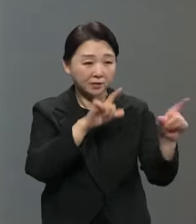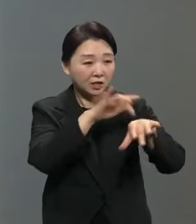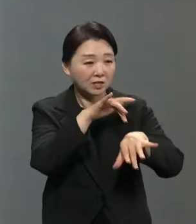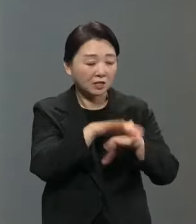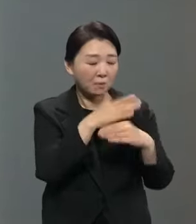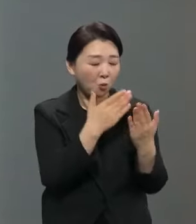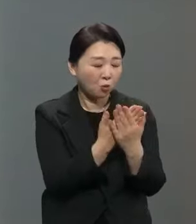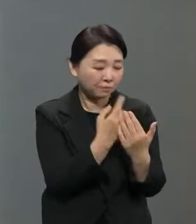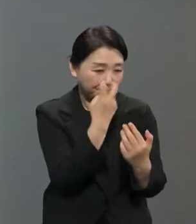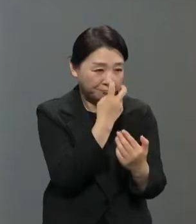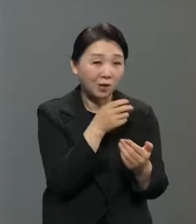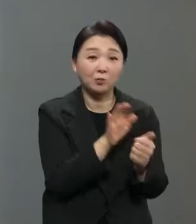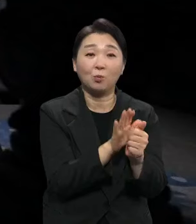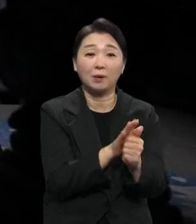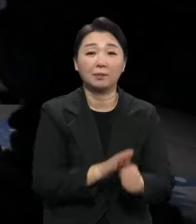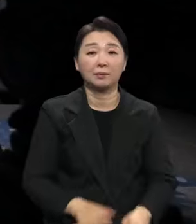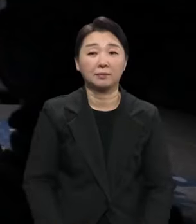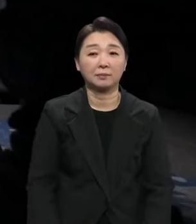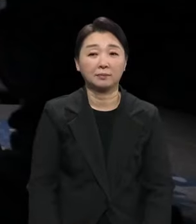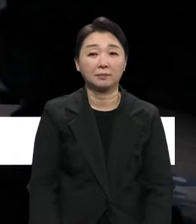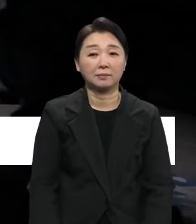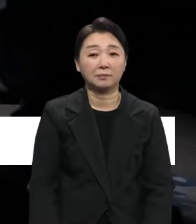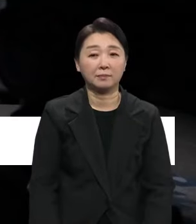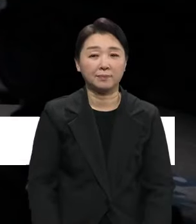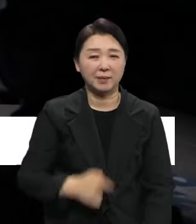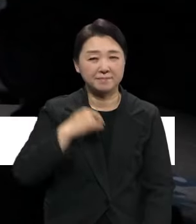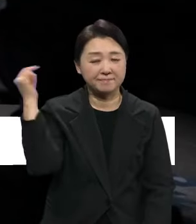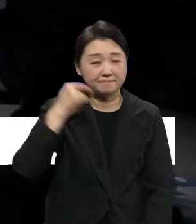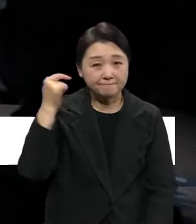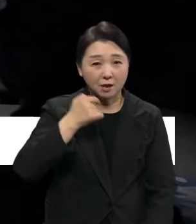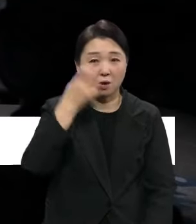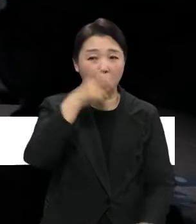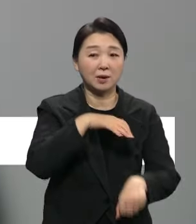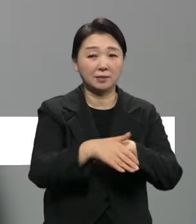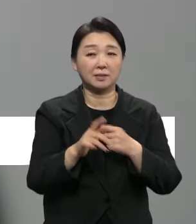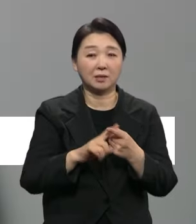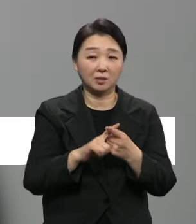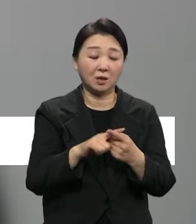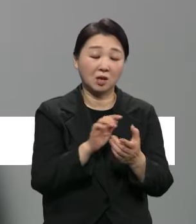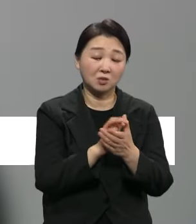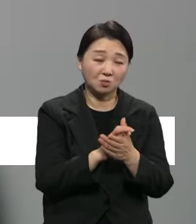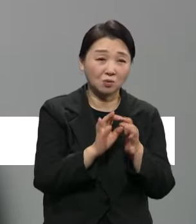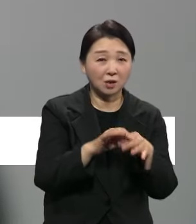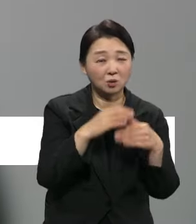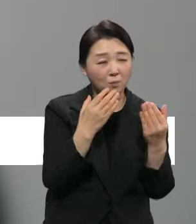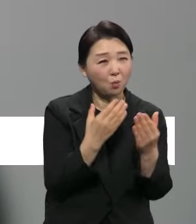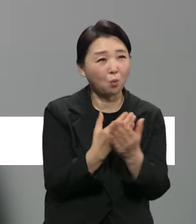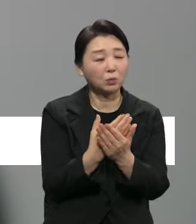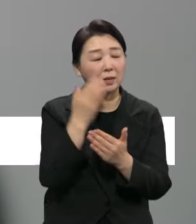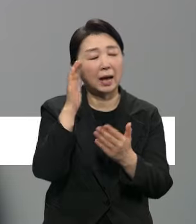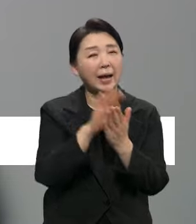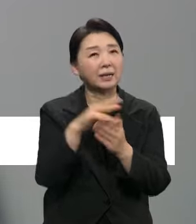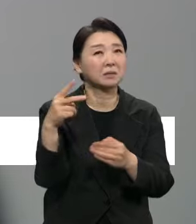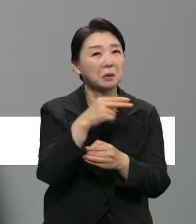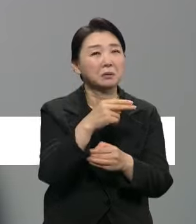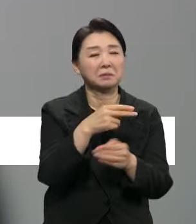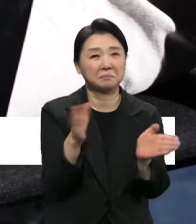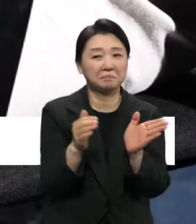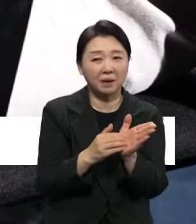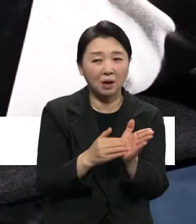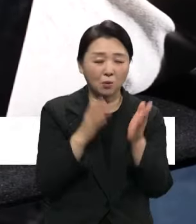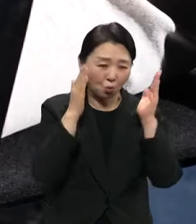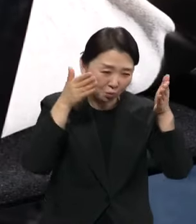밀착해서 관리해준다는 겁니다. 스파르타 관리식으로 친구 관계도 막 정리해버리고 완전 공부를